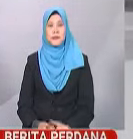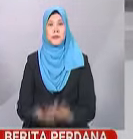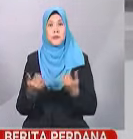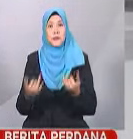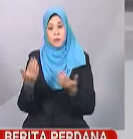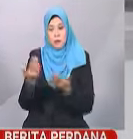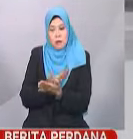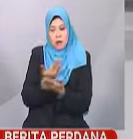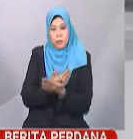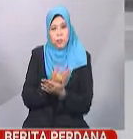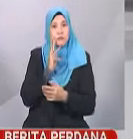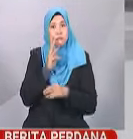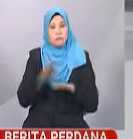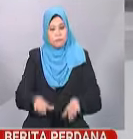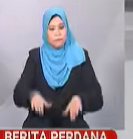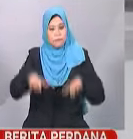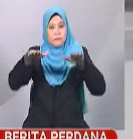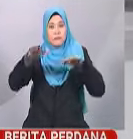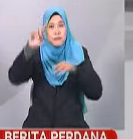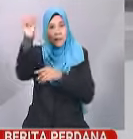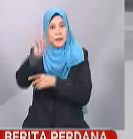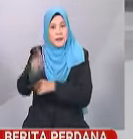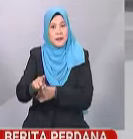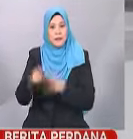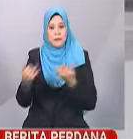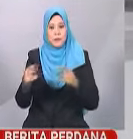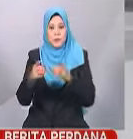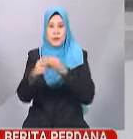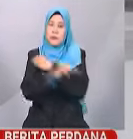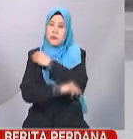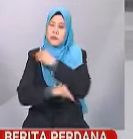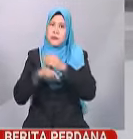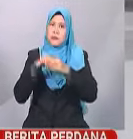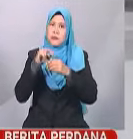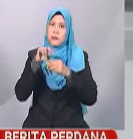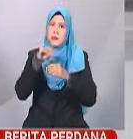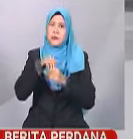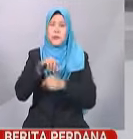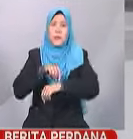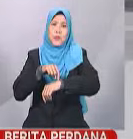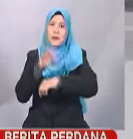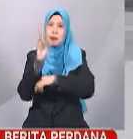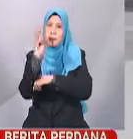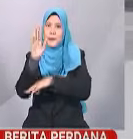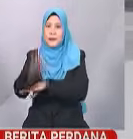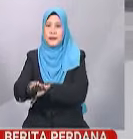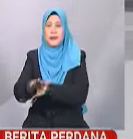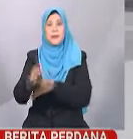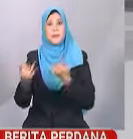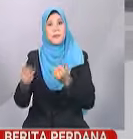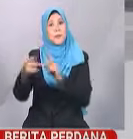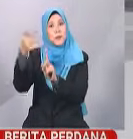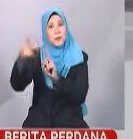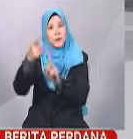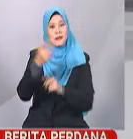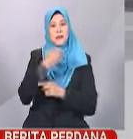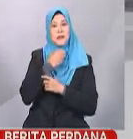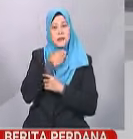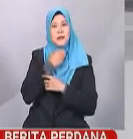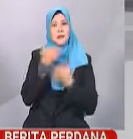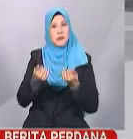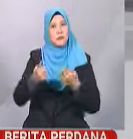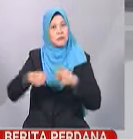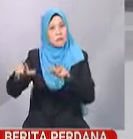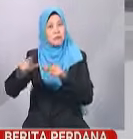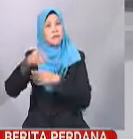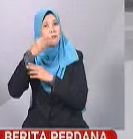Perkembangan terkini keadaan banjir kilat di beberapa negeri sehingga jam 6 petang tadi. Kesemua penduduk terjejas banjir di Pulau Pinang dan Perak telah